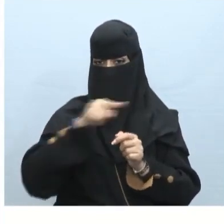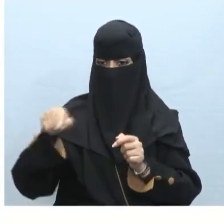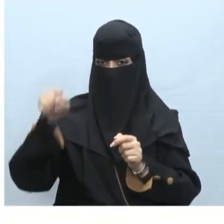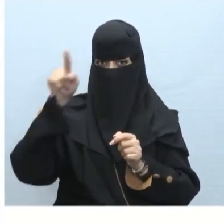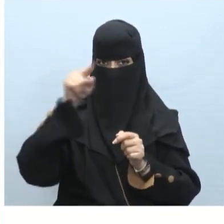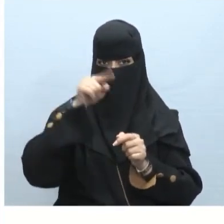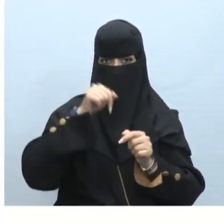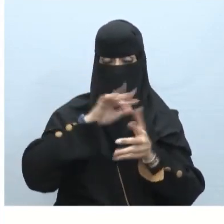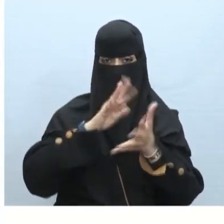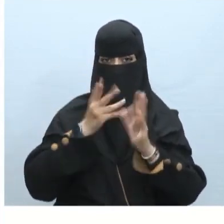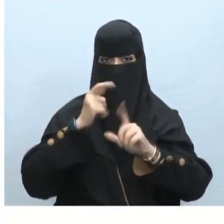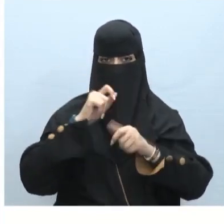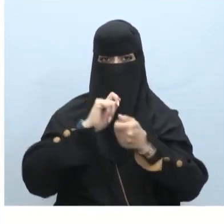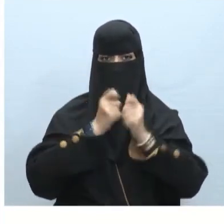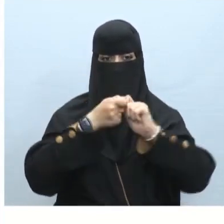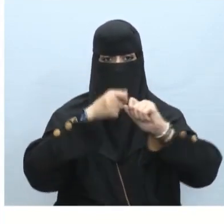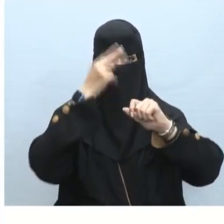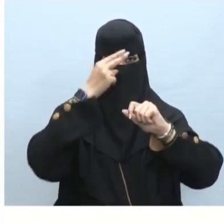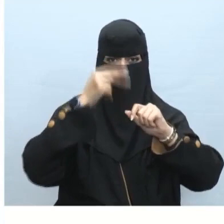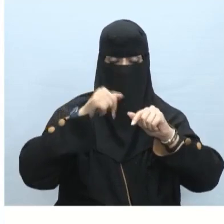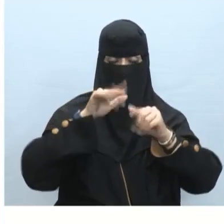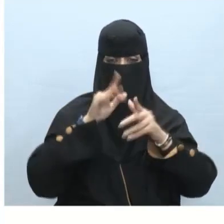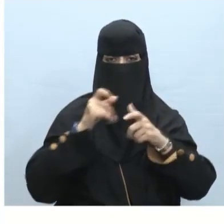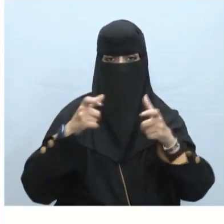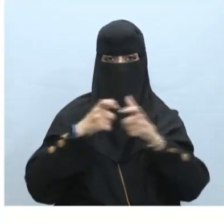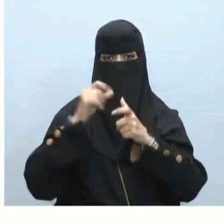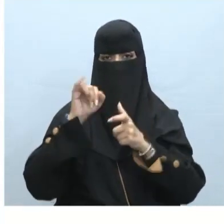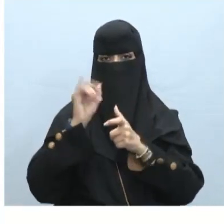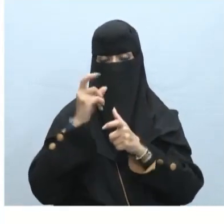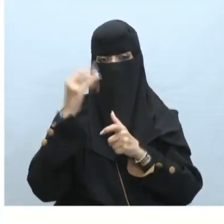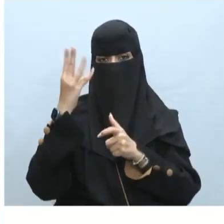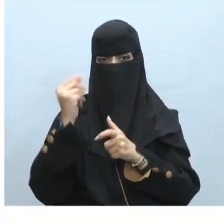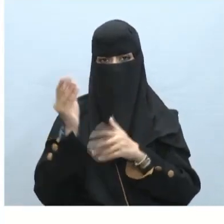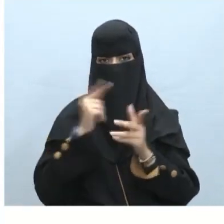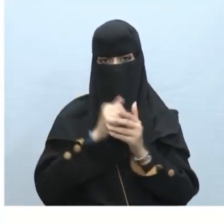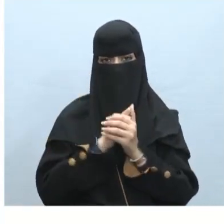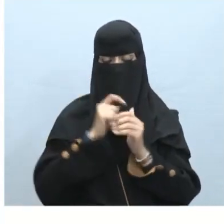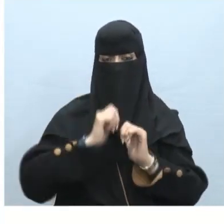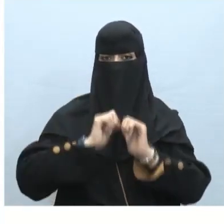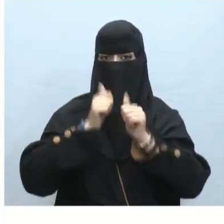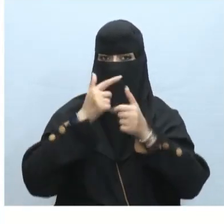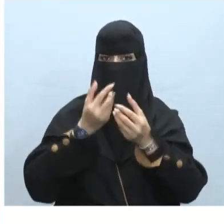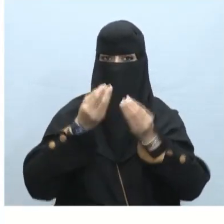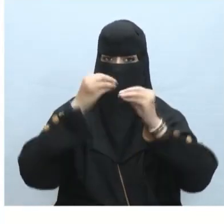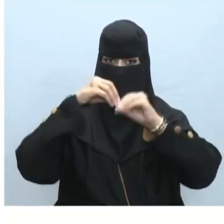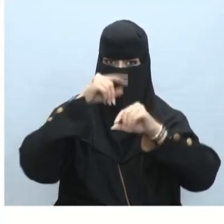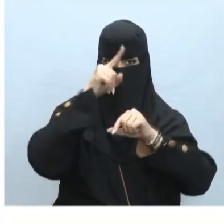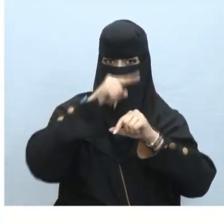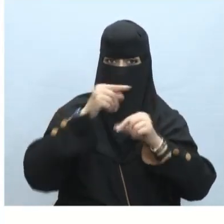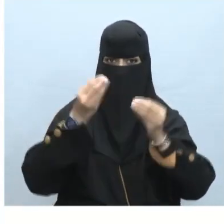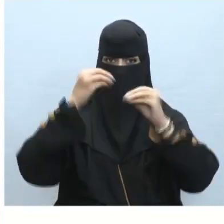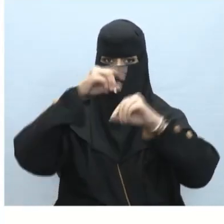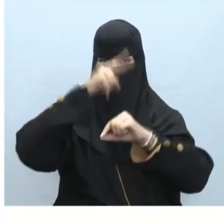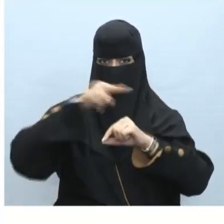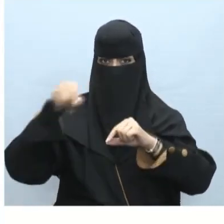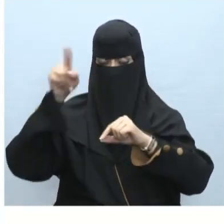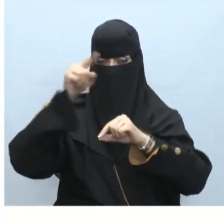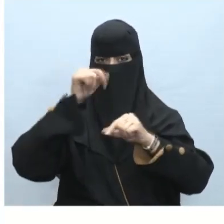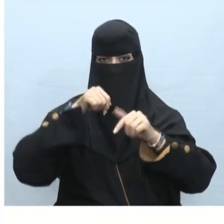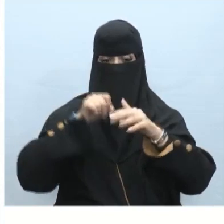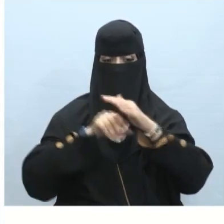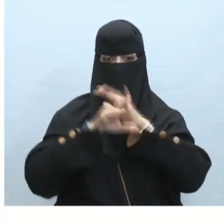تمثيل رسومي لمجموعه من الارقام تستطيع اضافه مخطط بياني الى الشريحه